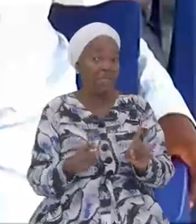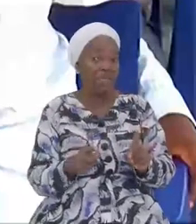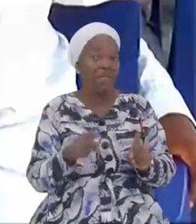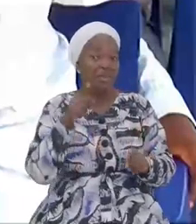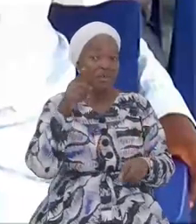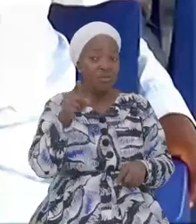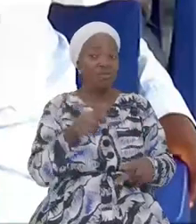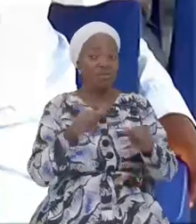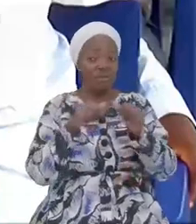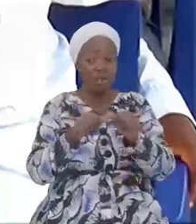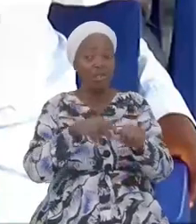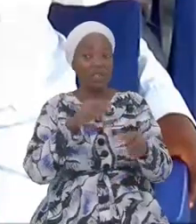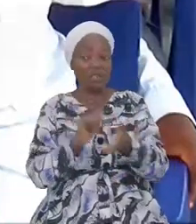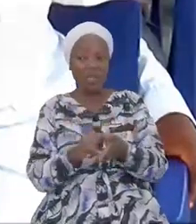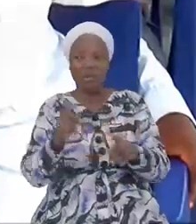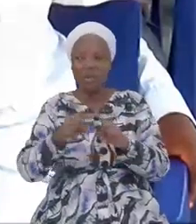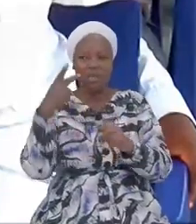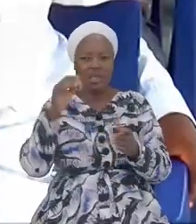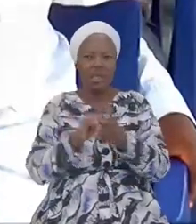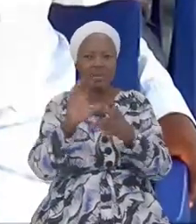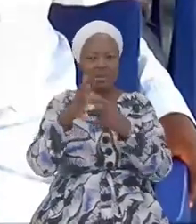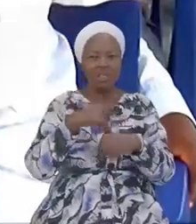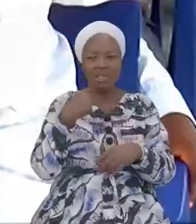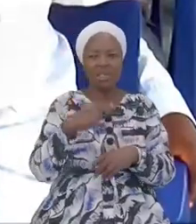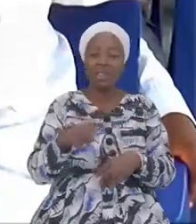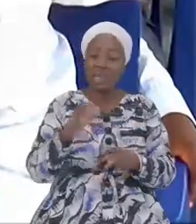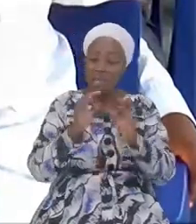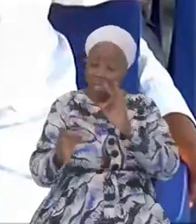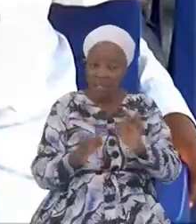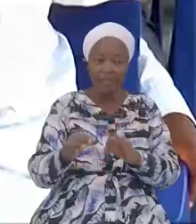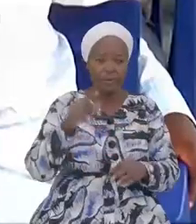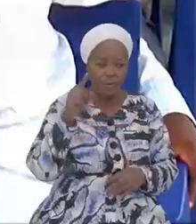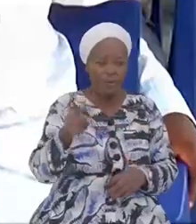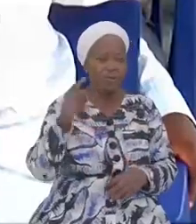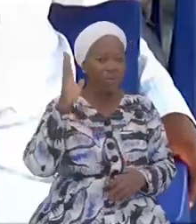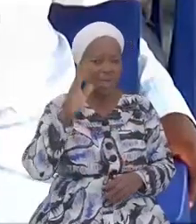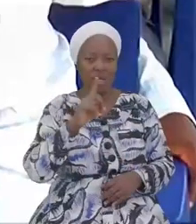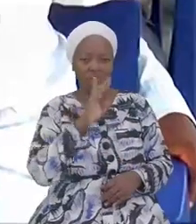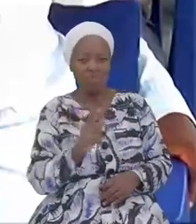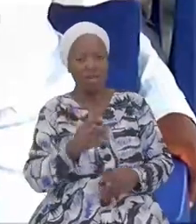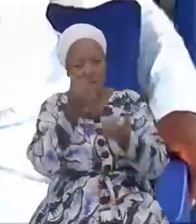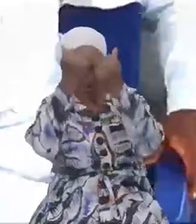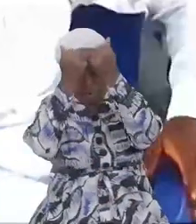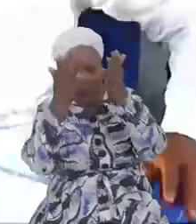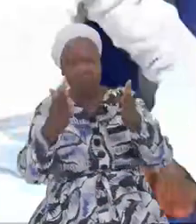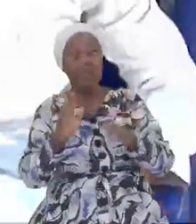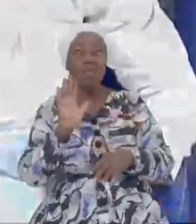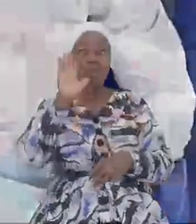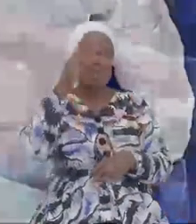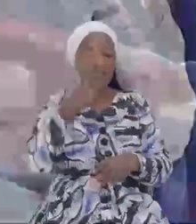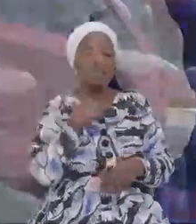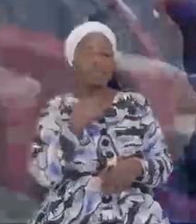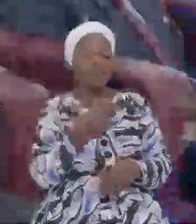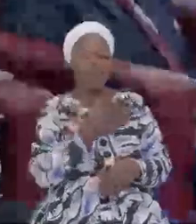pas, tu n'as pas le désir de suivre la condition, il dit, mais si tu écoutes sa voix, et si